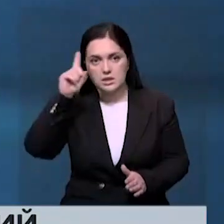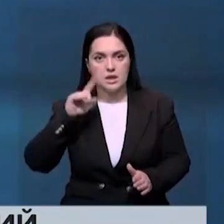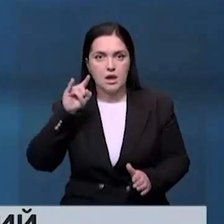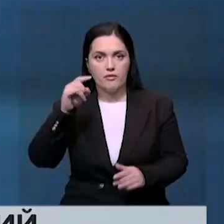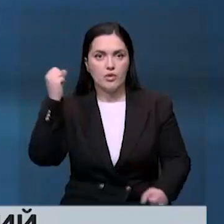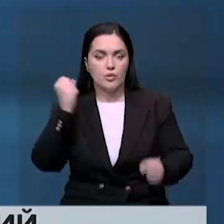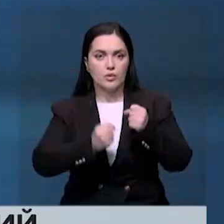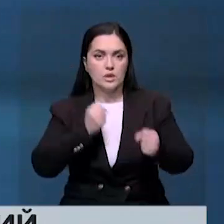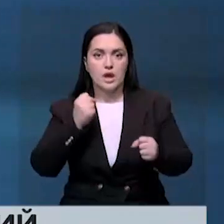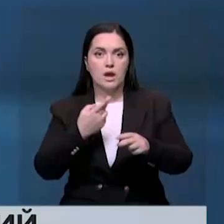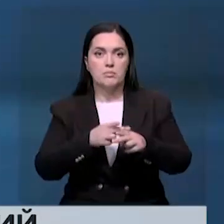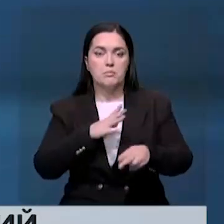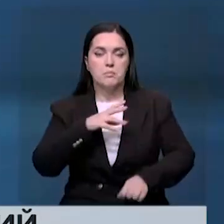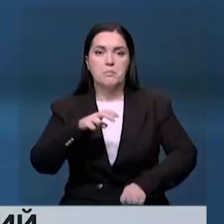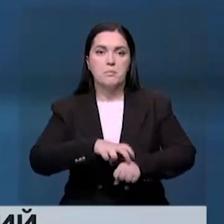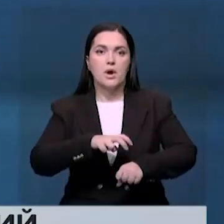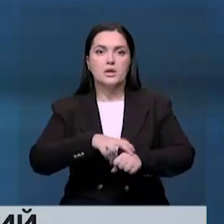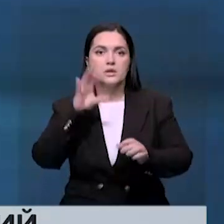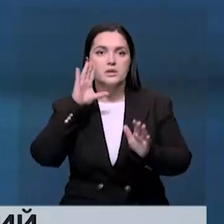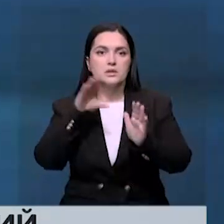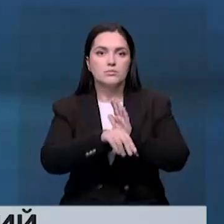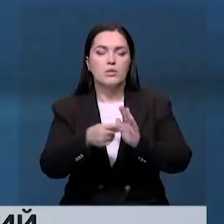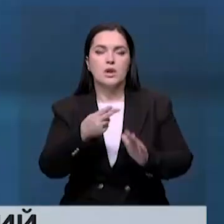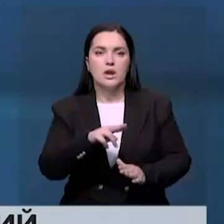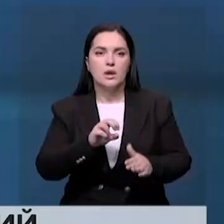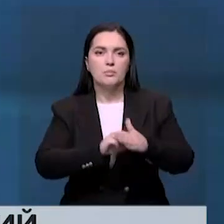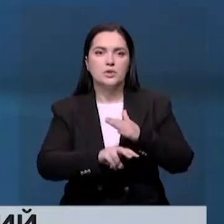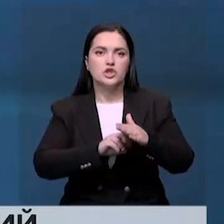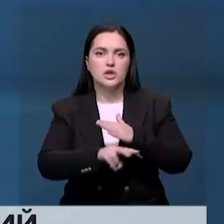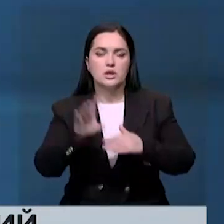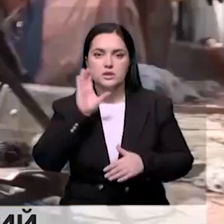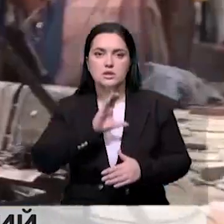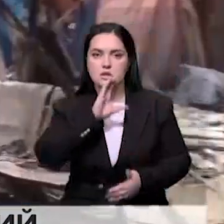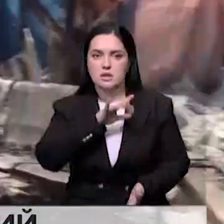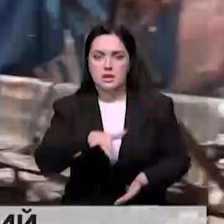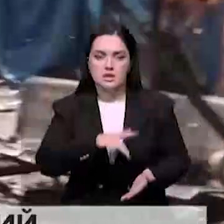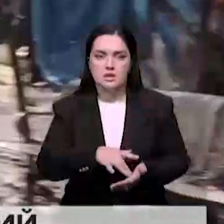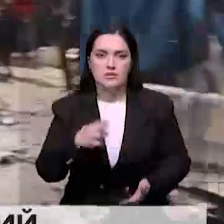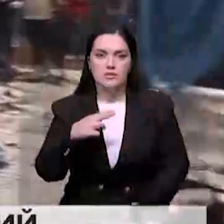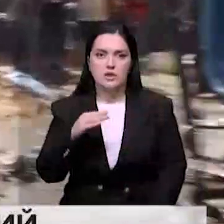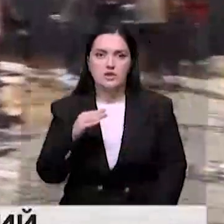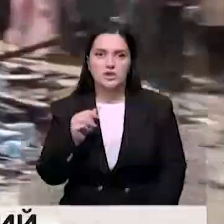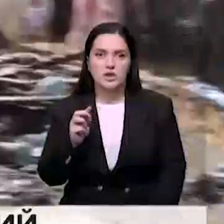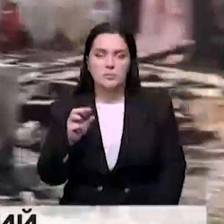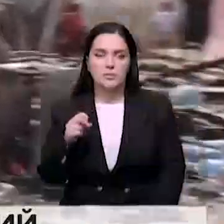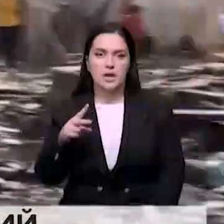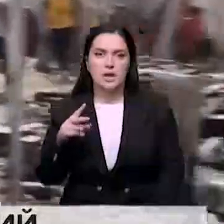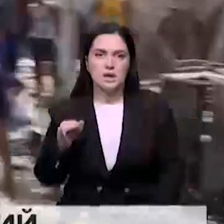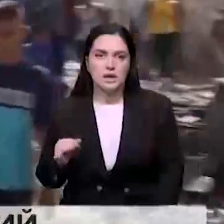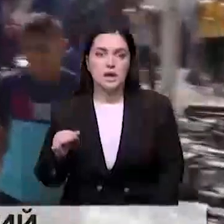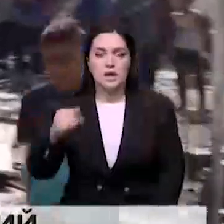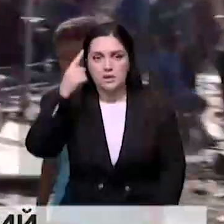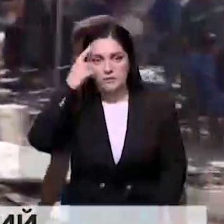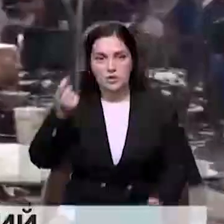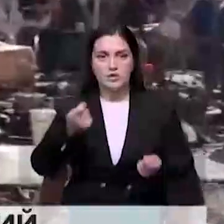израильских авиаударов. Одна из воздушных атак пришлась по медицинскому приюту для палестинских беженцев на севере города Джабалии.